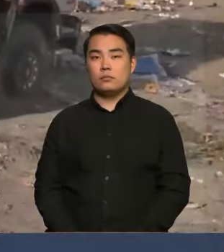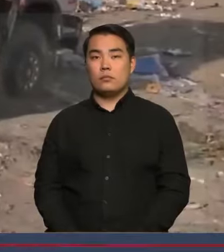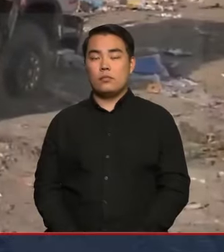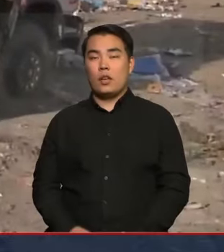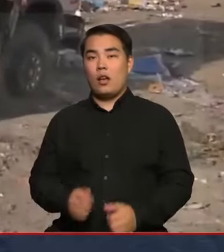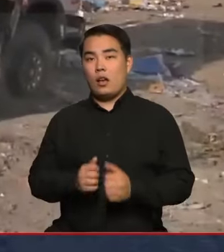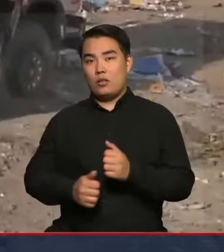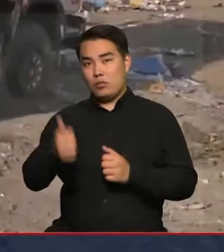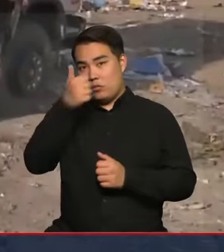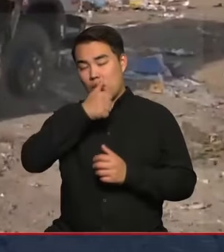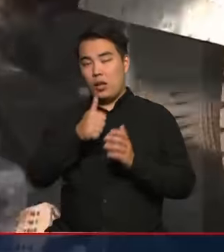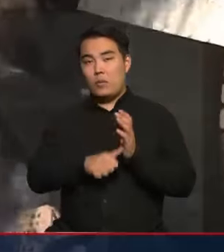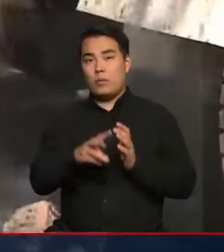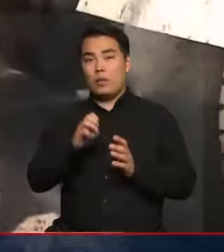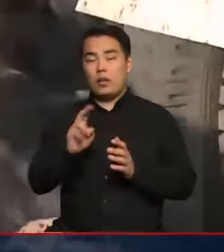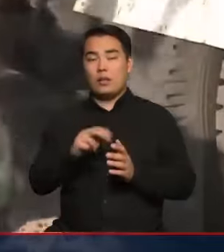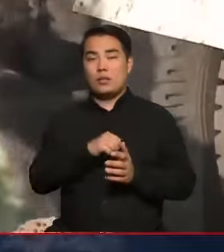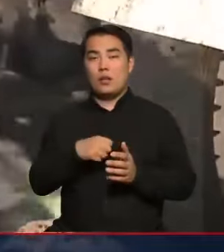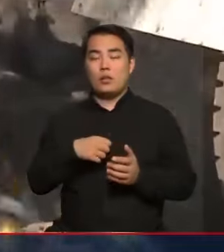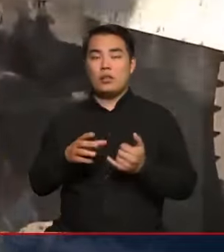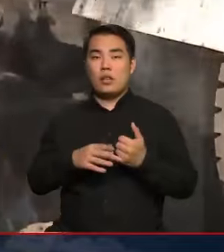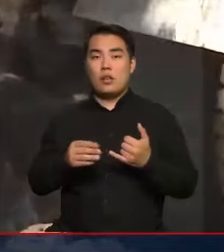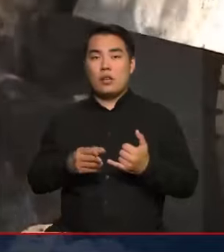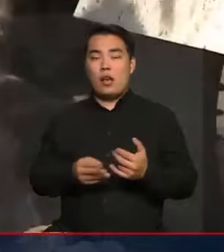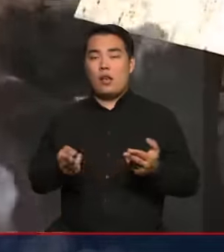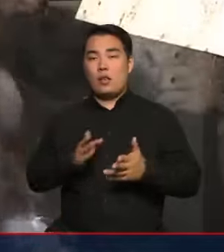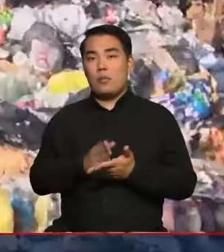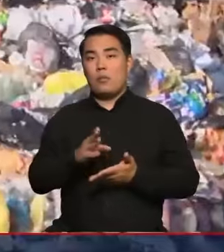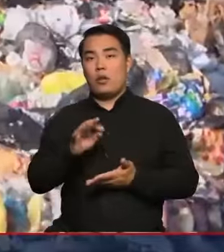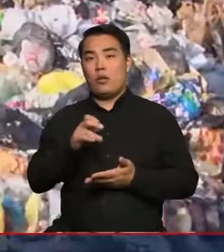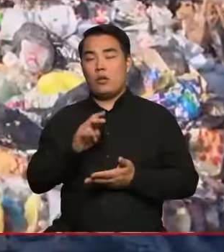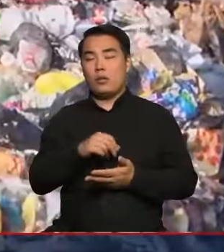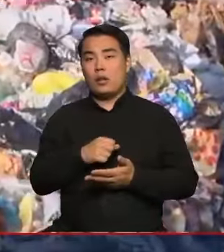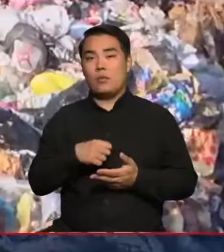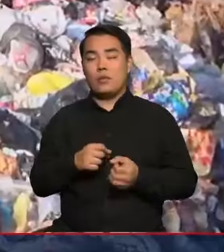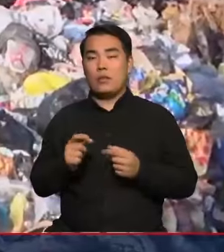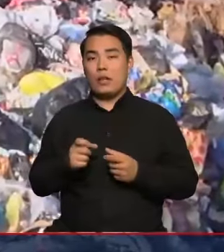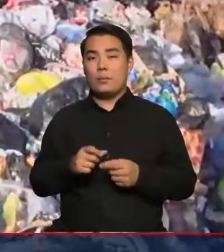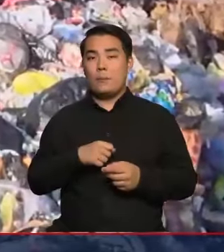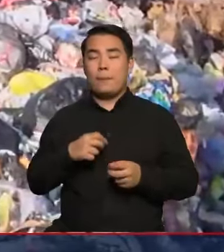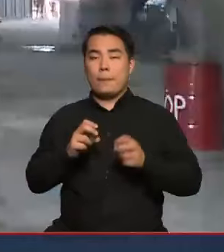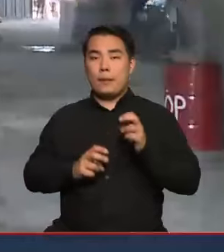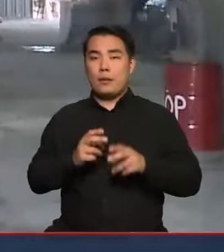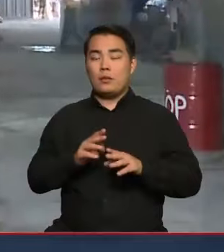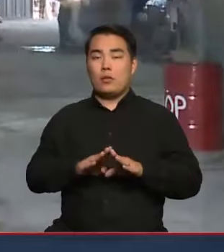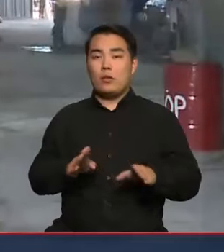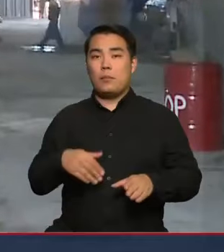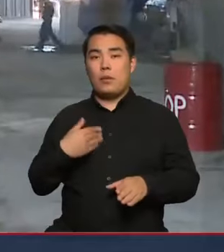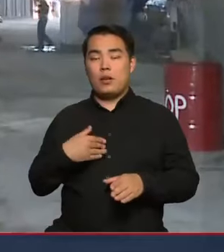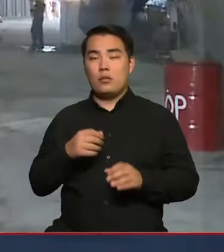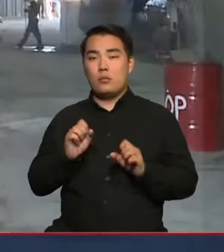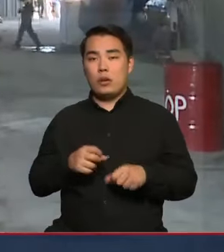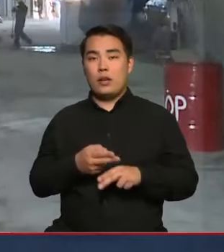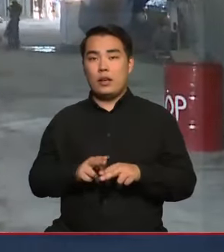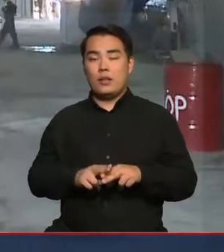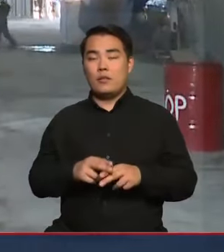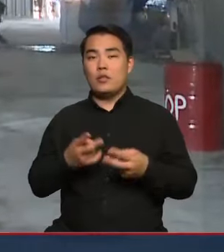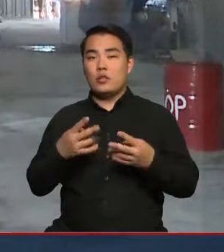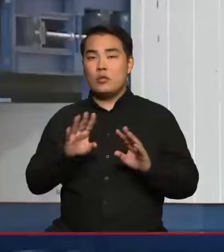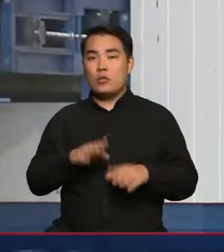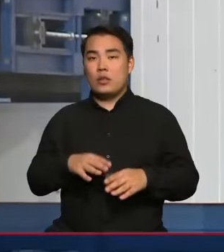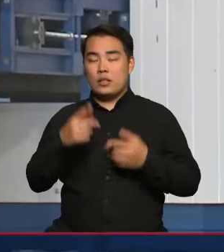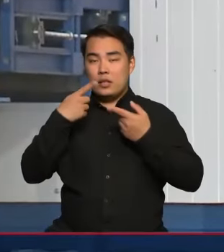Жыл сайын 60 миллиард теңгені жерге көміп жатырмыз. Полигондарда үйіліп жатқан қоқысты өңдесек, осыншама пайда табар ек. Яғни керексіз зат